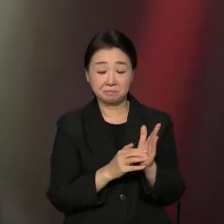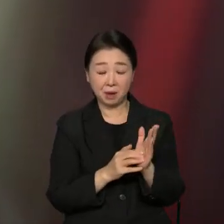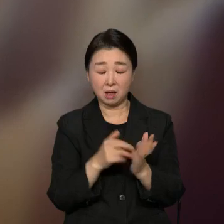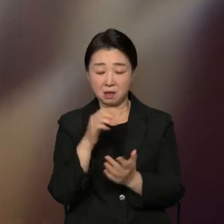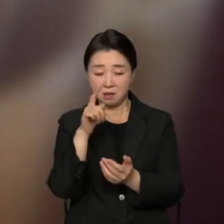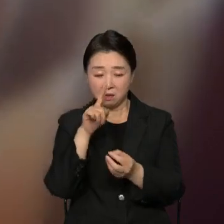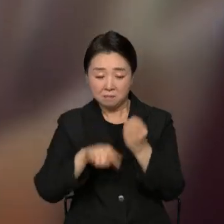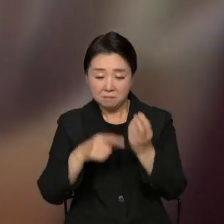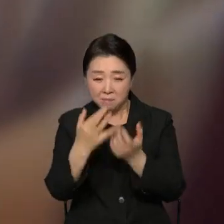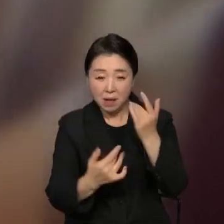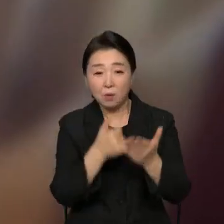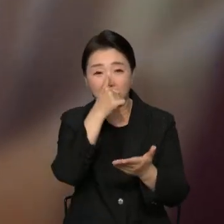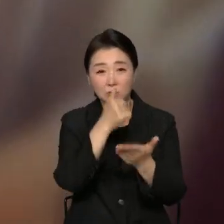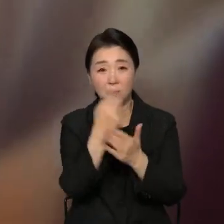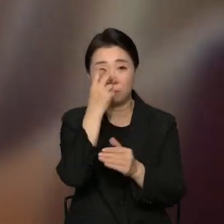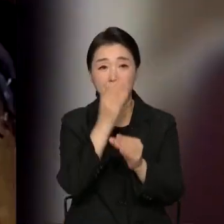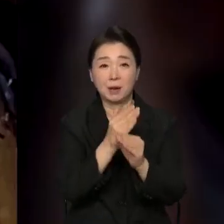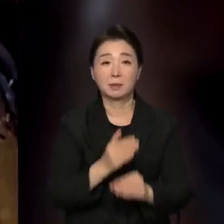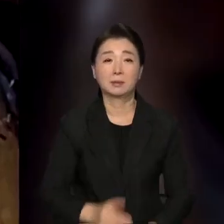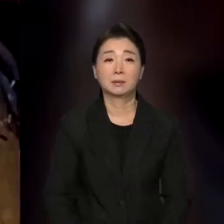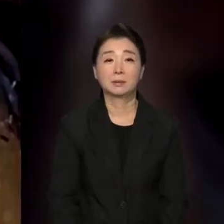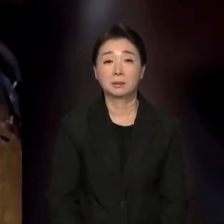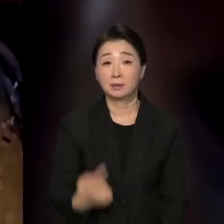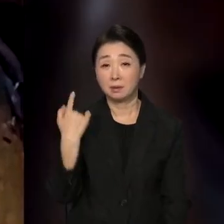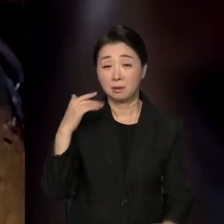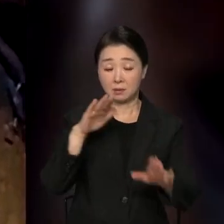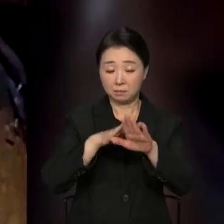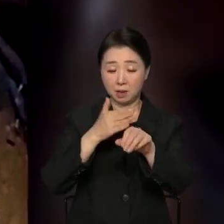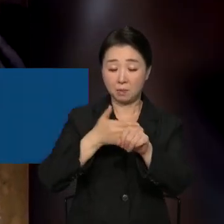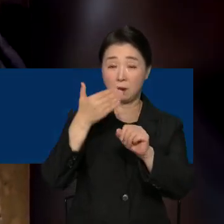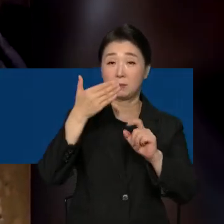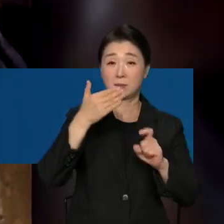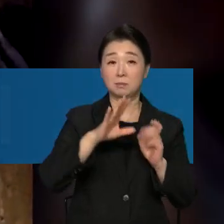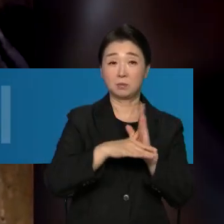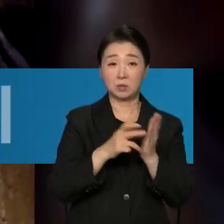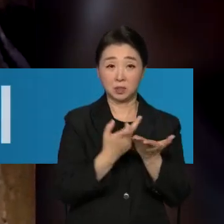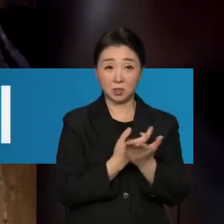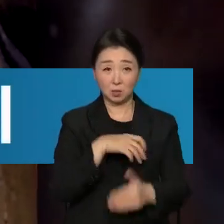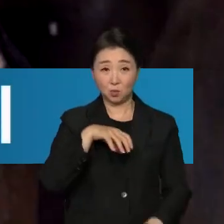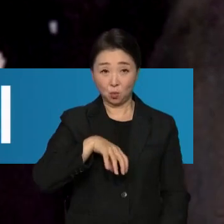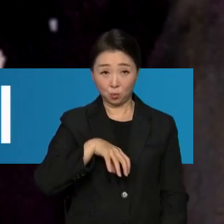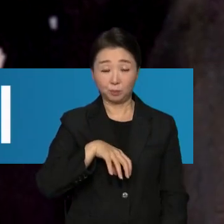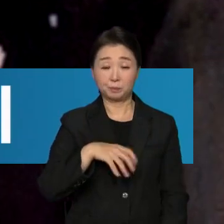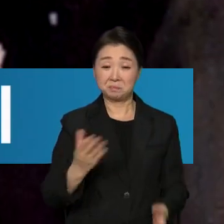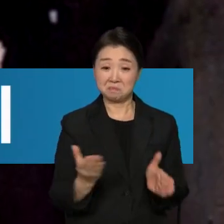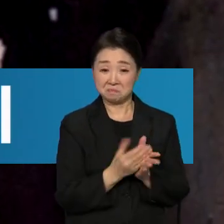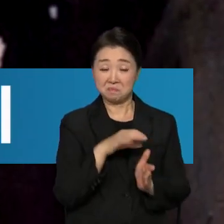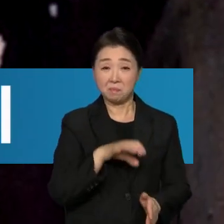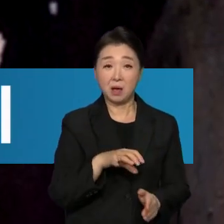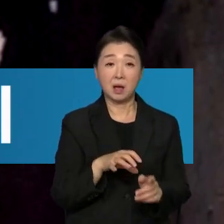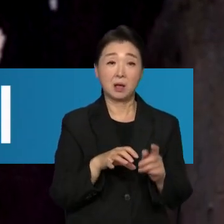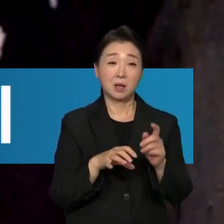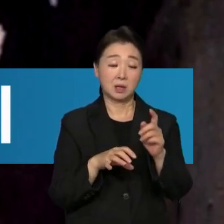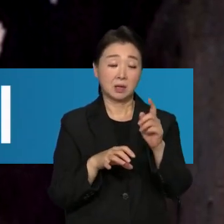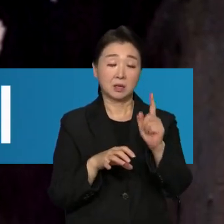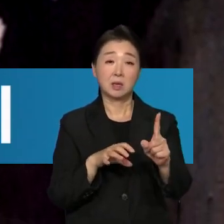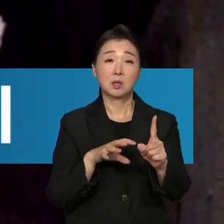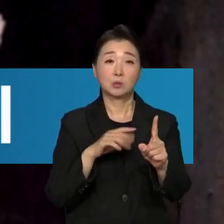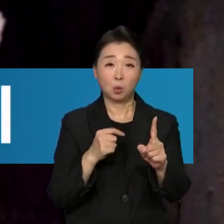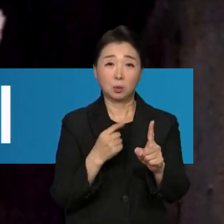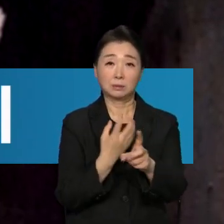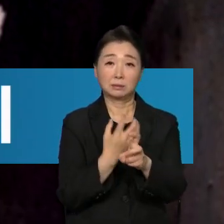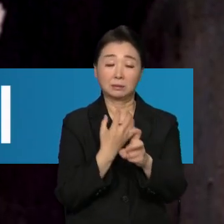혐의로 조사 중입니다 어젯 밤 9시 10분쯤고민했는데 바다의 돌진에